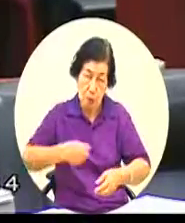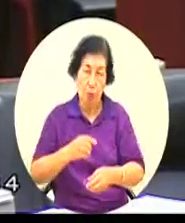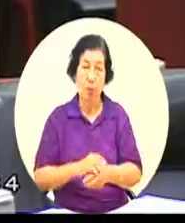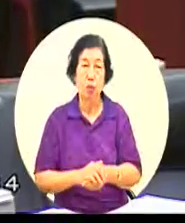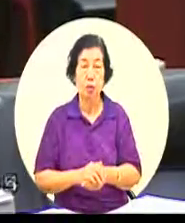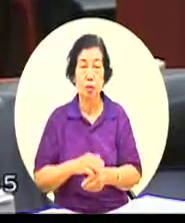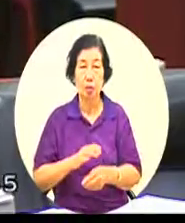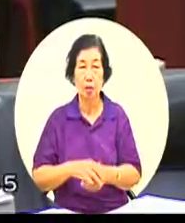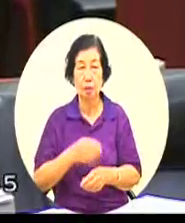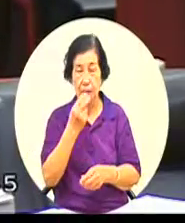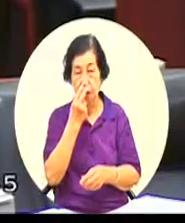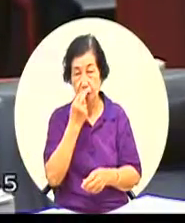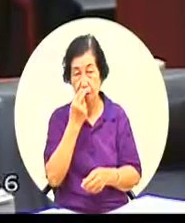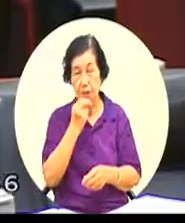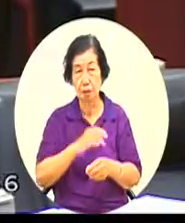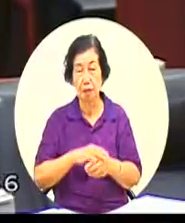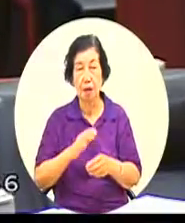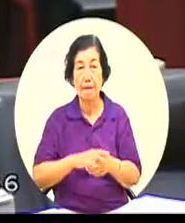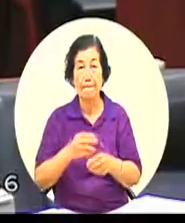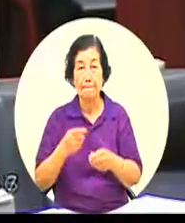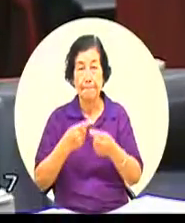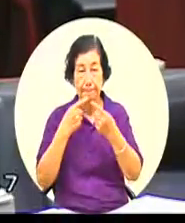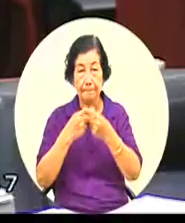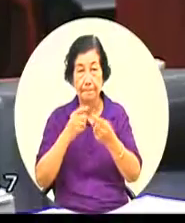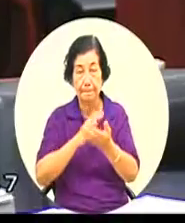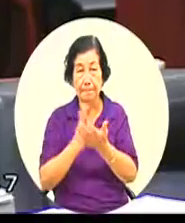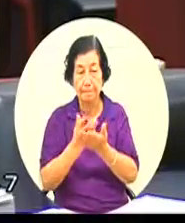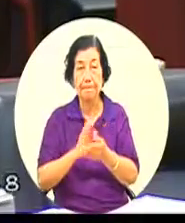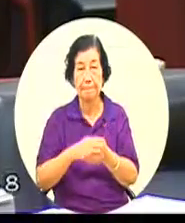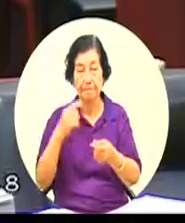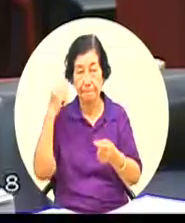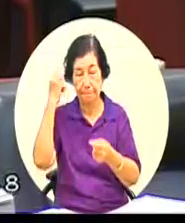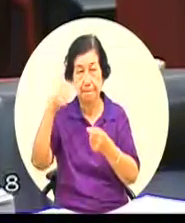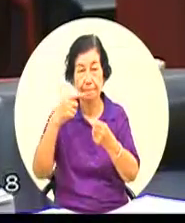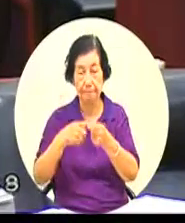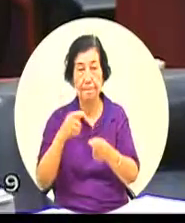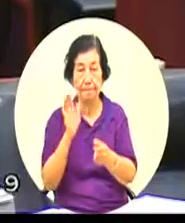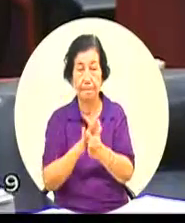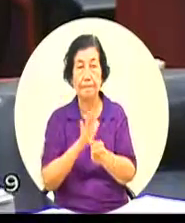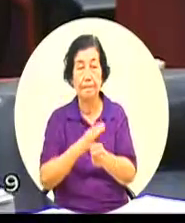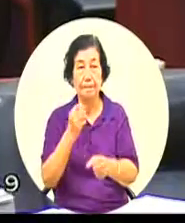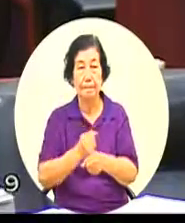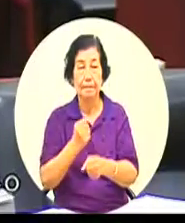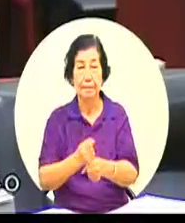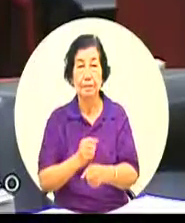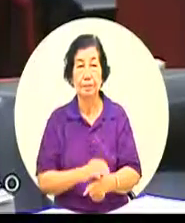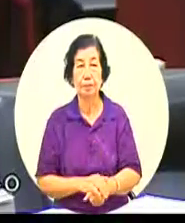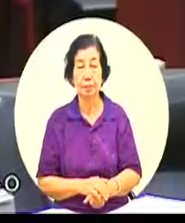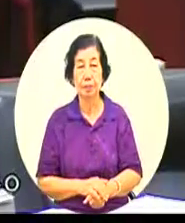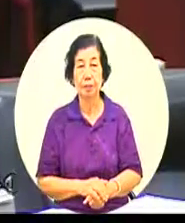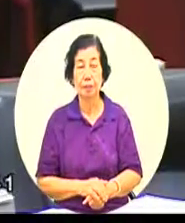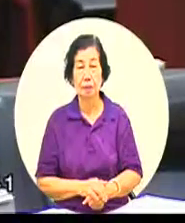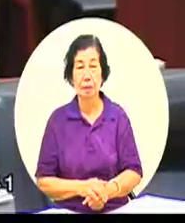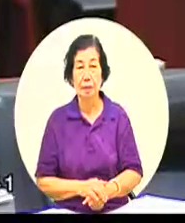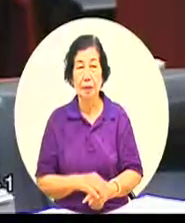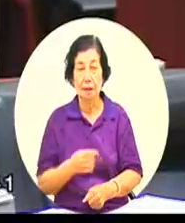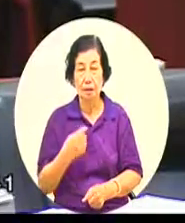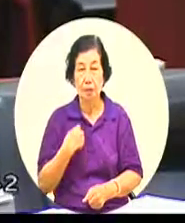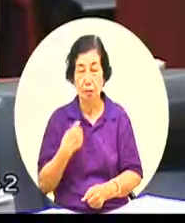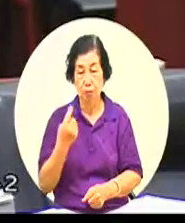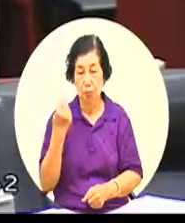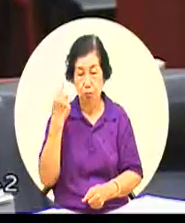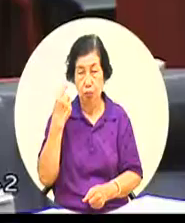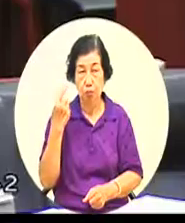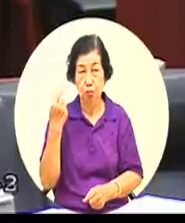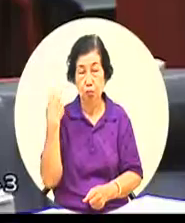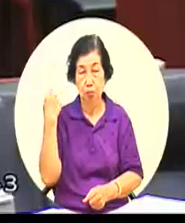讲有啦，明年要管做啦，讲明年要管做，对不？事实啦，若无我讲咧想起，可能还闹啦。我讲